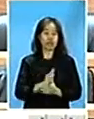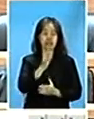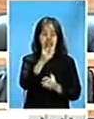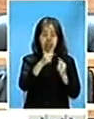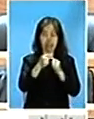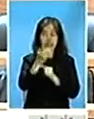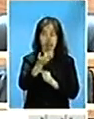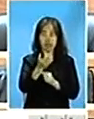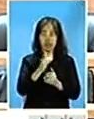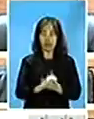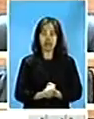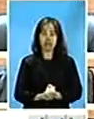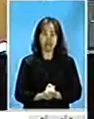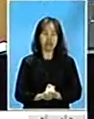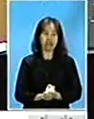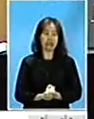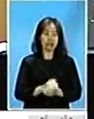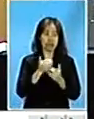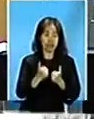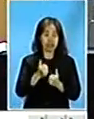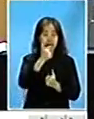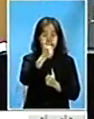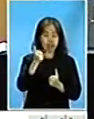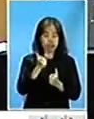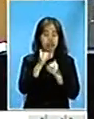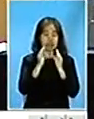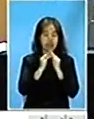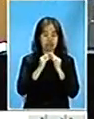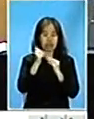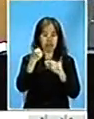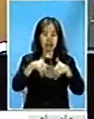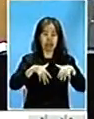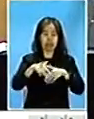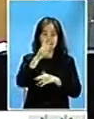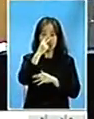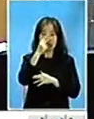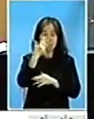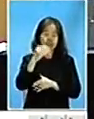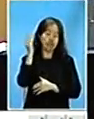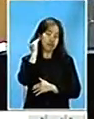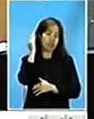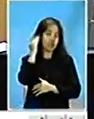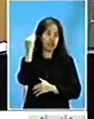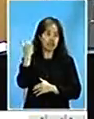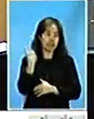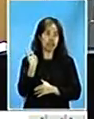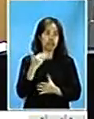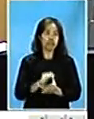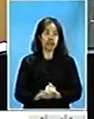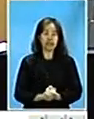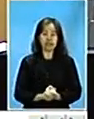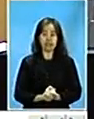ต่อดีกว่าเรากำลังบรรยากาศดีนะแล้วประชาชนเขาก็ชมมาว่าเขาฟังอยู่นะ